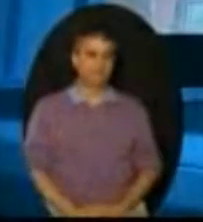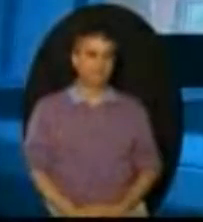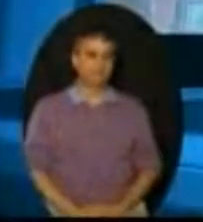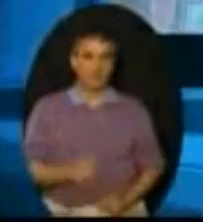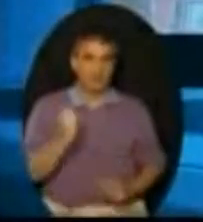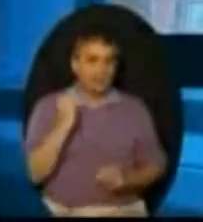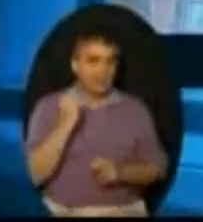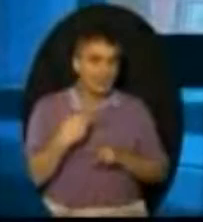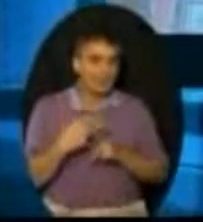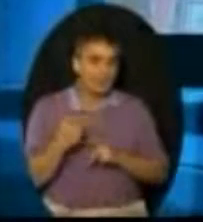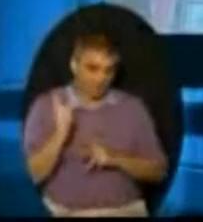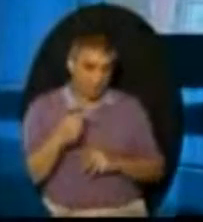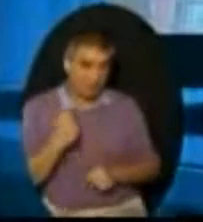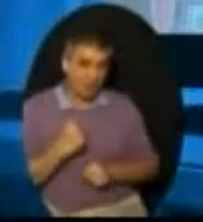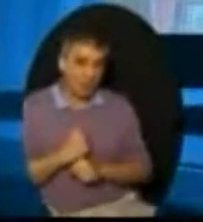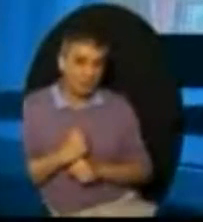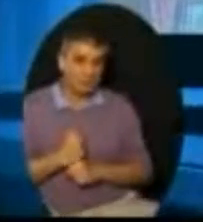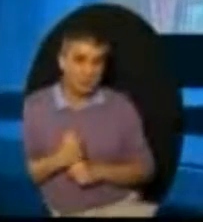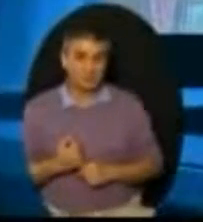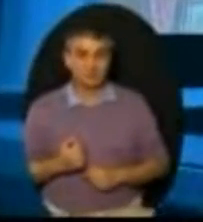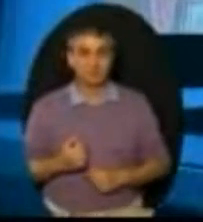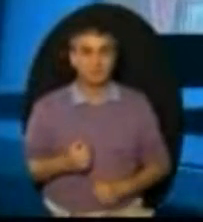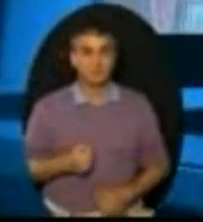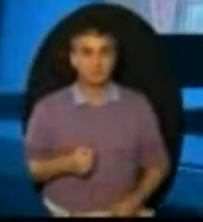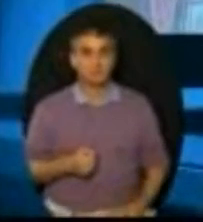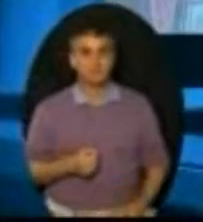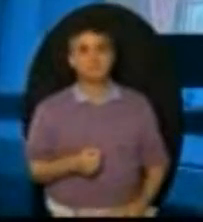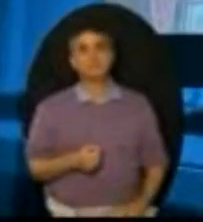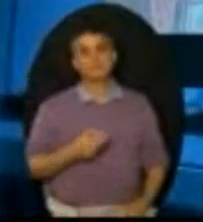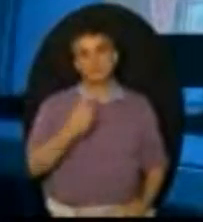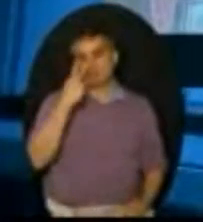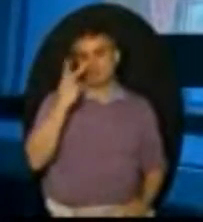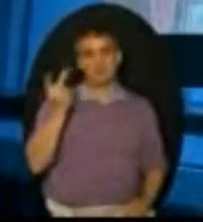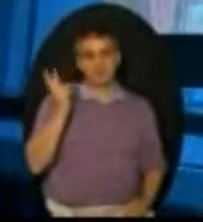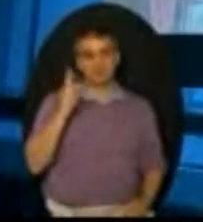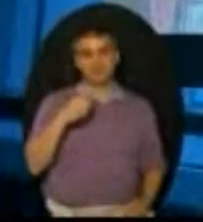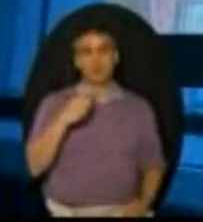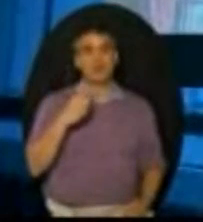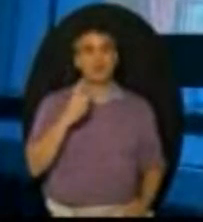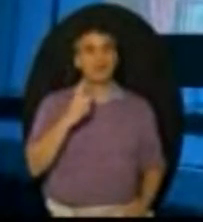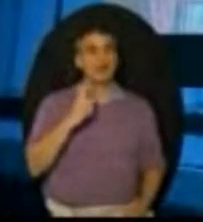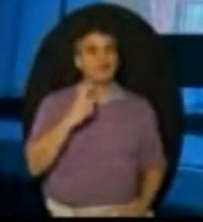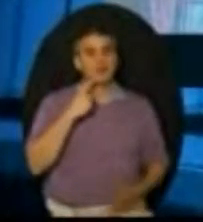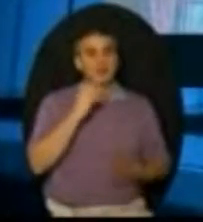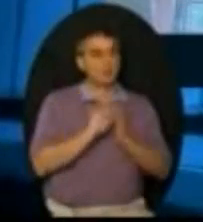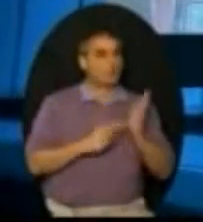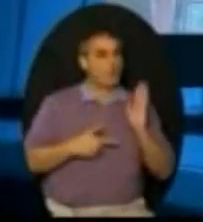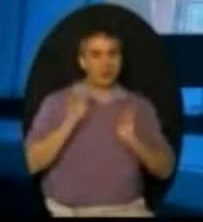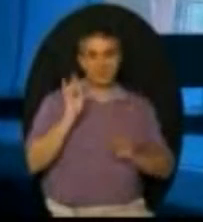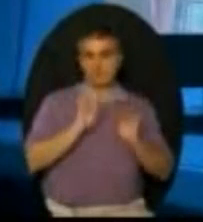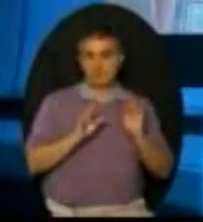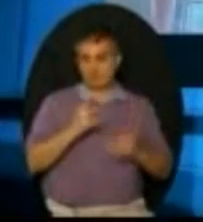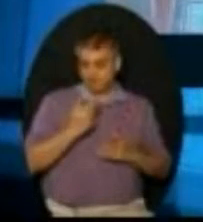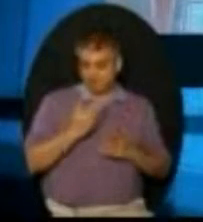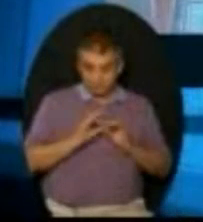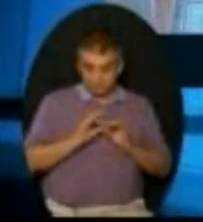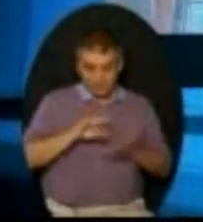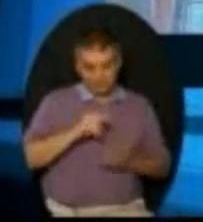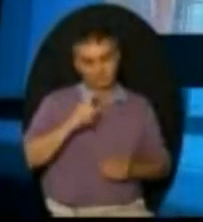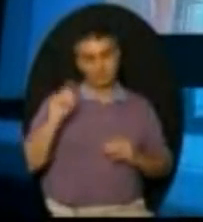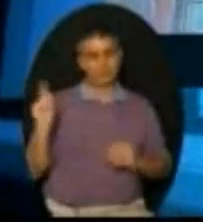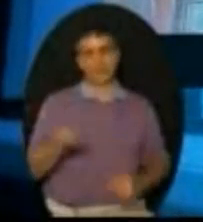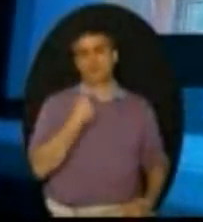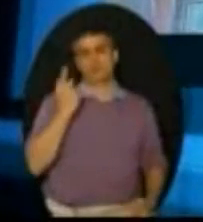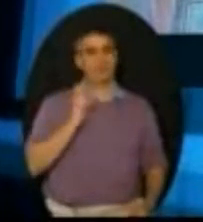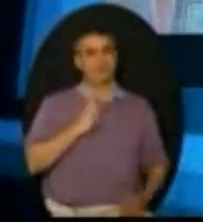לתיירים בלבד, אני לא יודעת אם אפשר בכלל? אז טכנית הכל אפשרי, אבל הציבור בעצם אומר, לפי הנתון פה, שהרוב מתנגדים, אם פותחים קזינו שיהיה גם